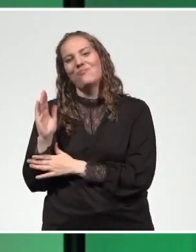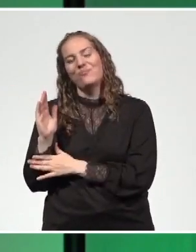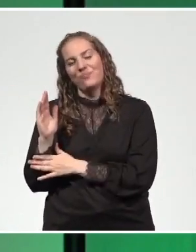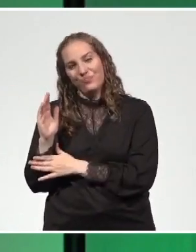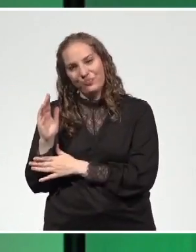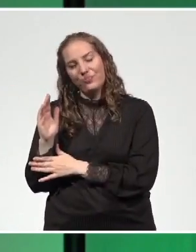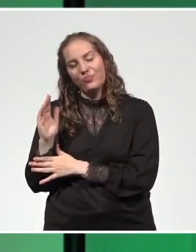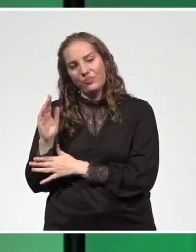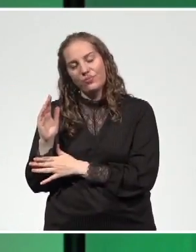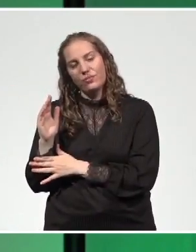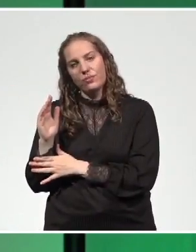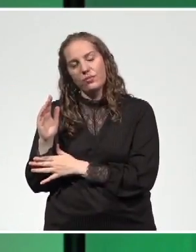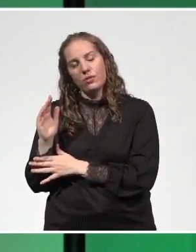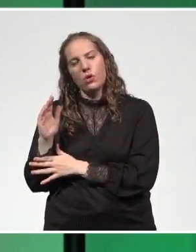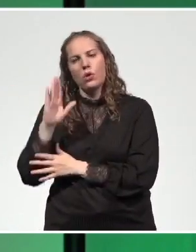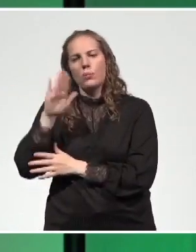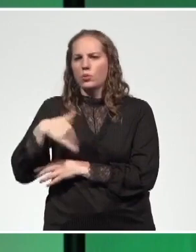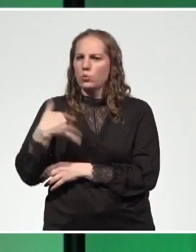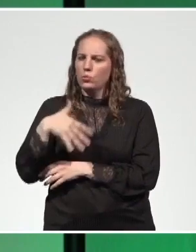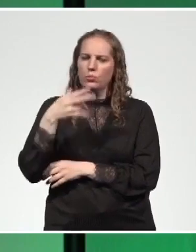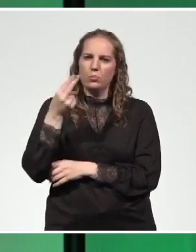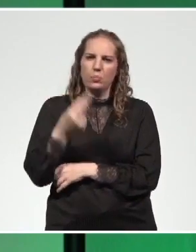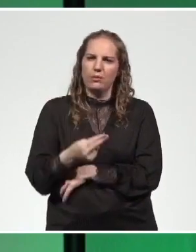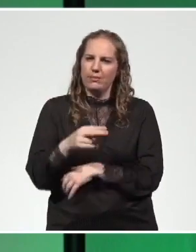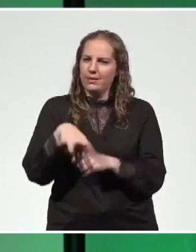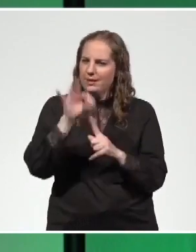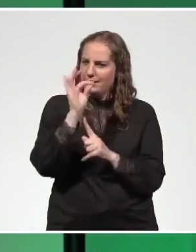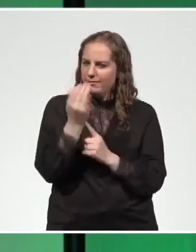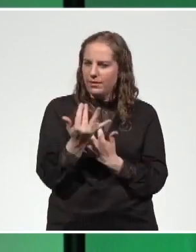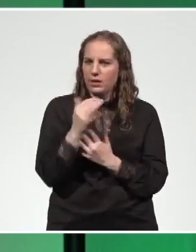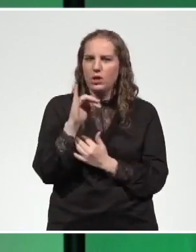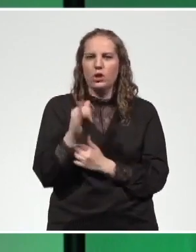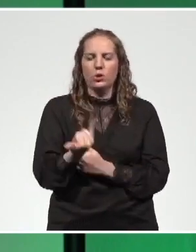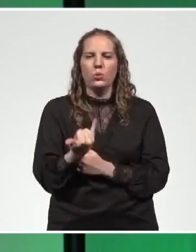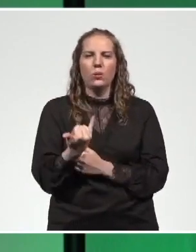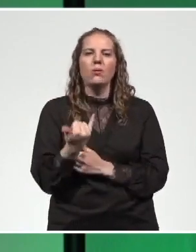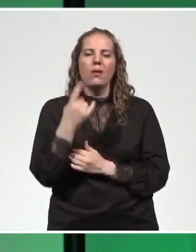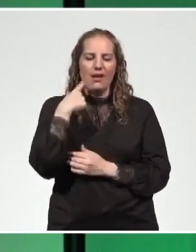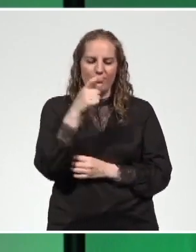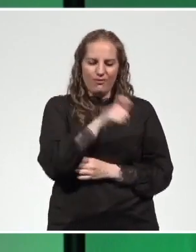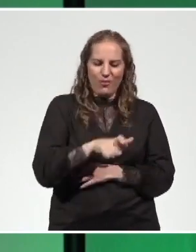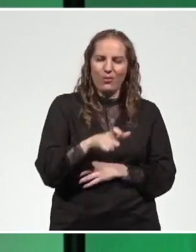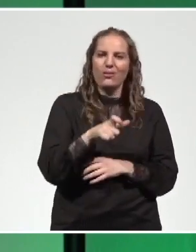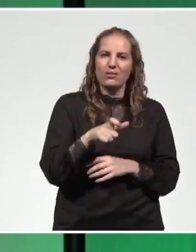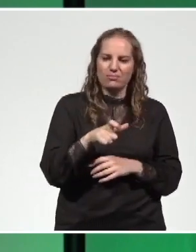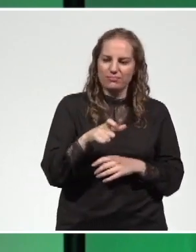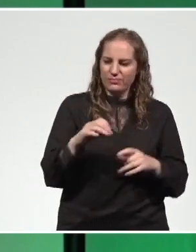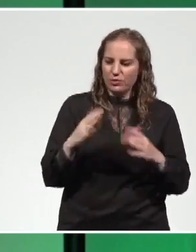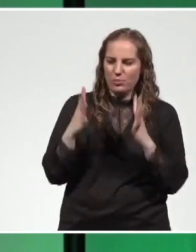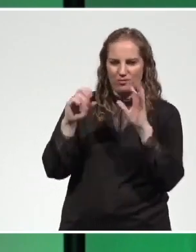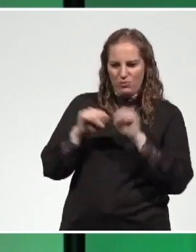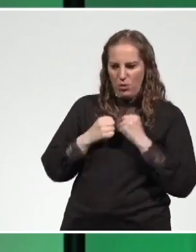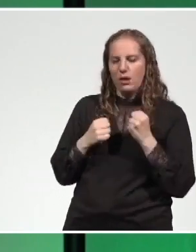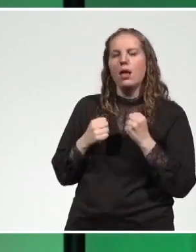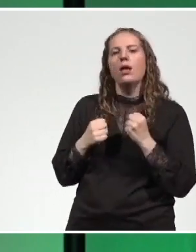og eitt lykilatriði er að tryggja betur réttarstöðu brotaþola þegar kemur að kynbundnu